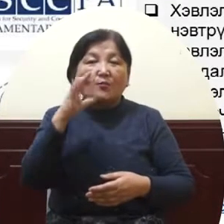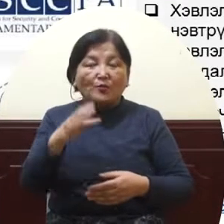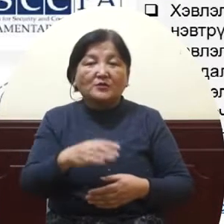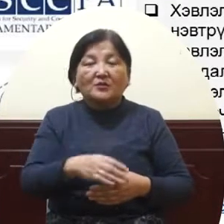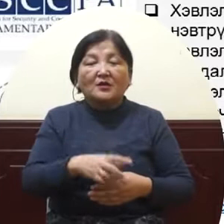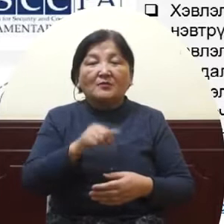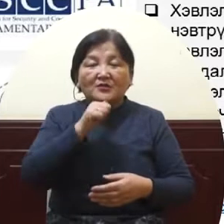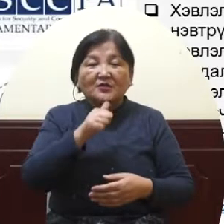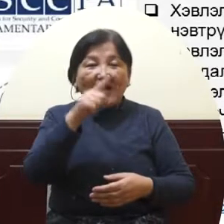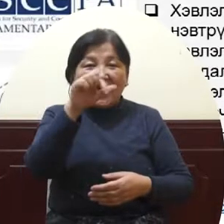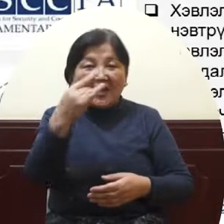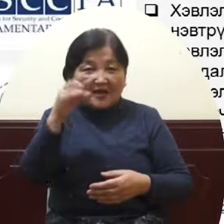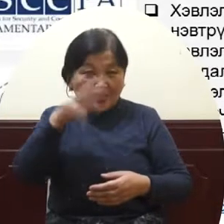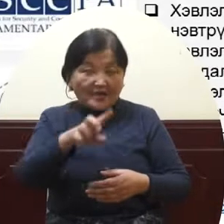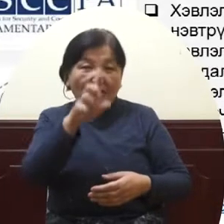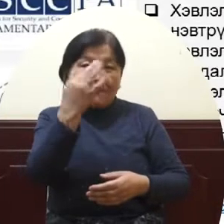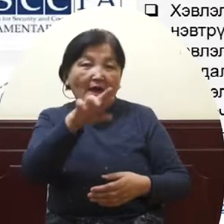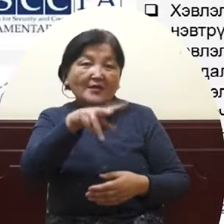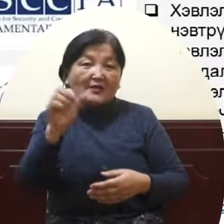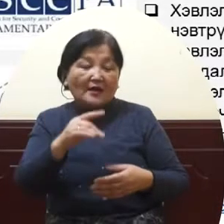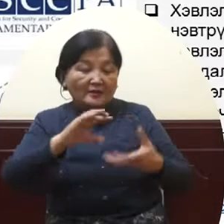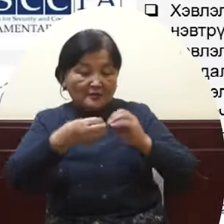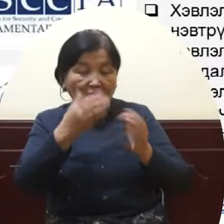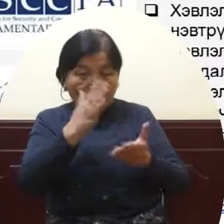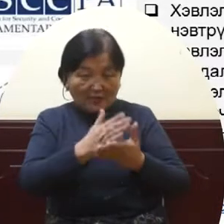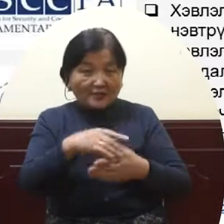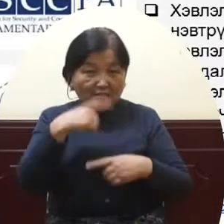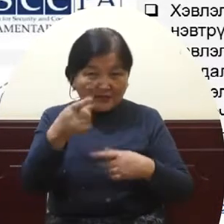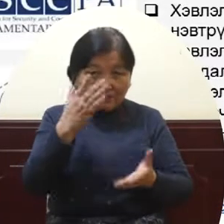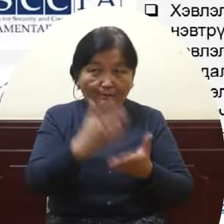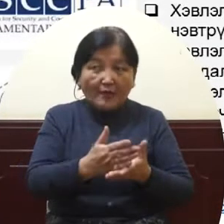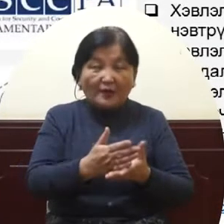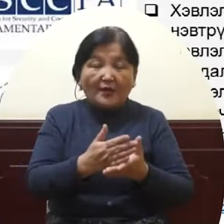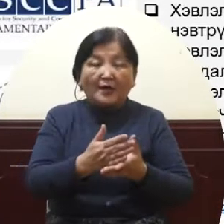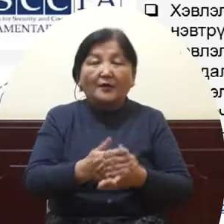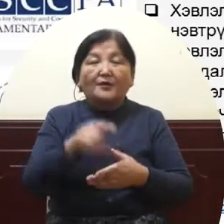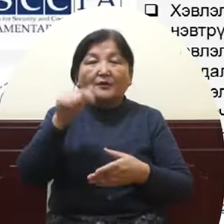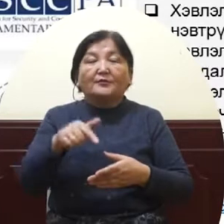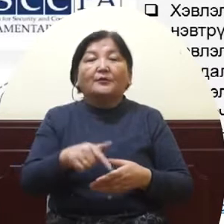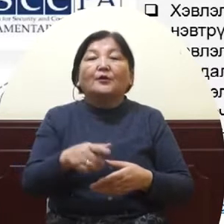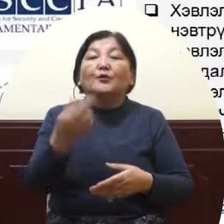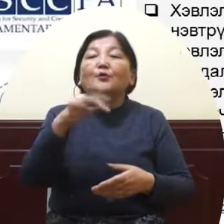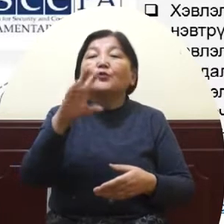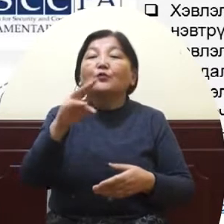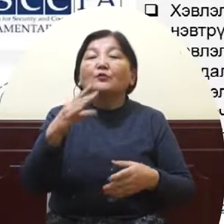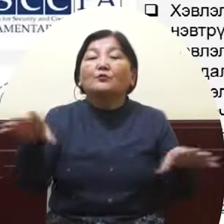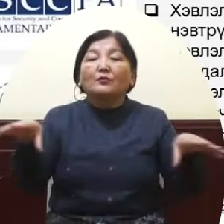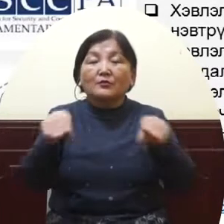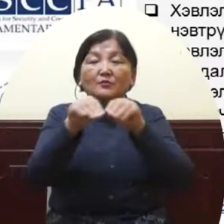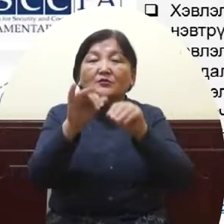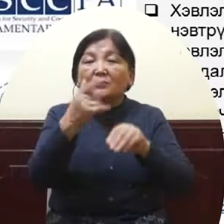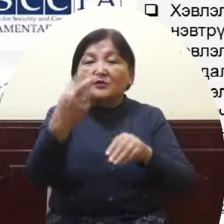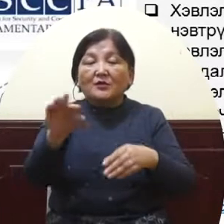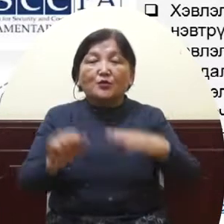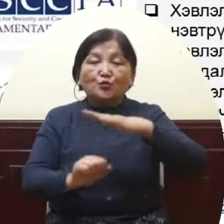байна. Хэвлэл мэдээллийн хэрэгслэр сонгуулийн сурталчилгаа өргөн дэлгэр цацагдсан боловч дүн шинжилгээ цорилсан мэдээлэл байхгүй